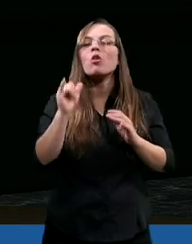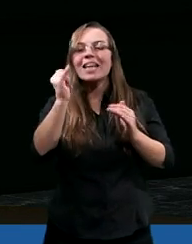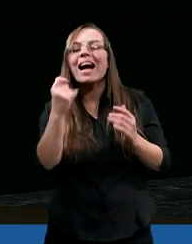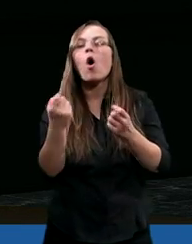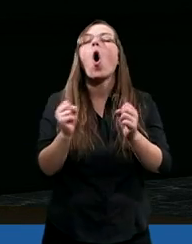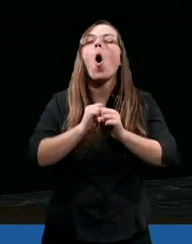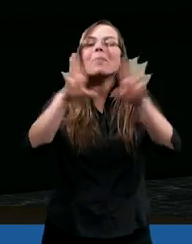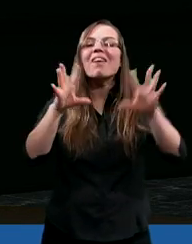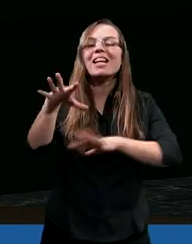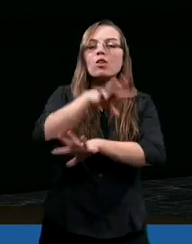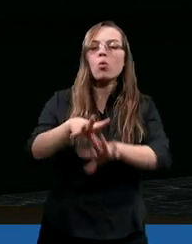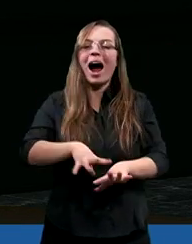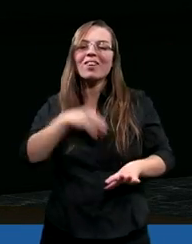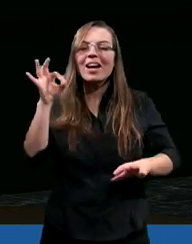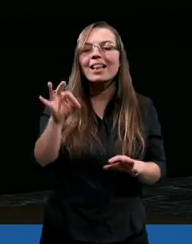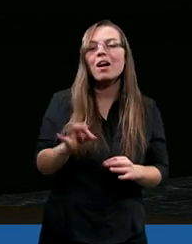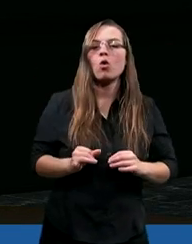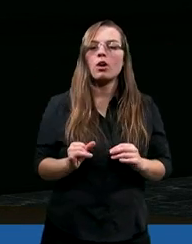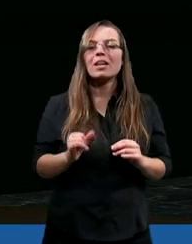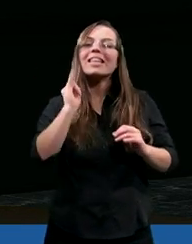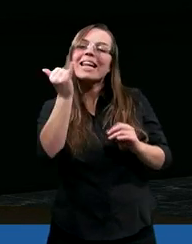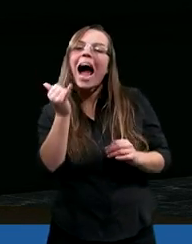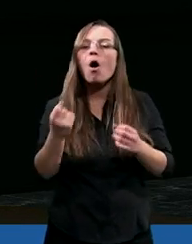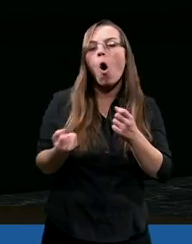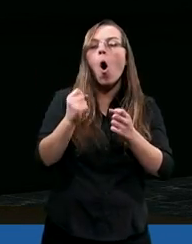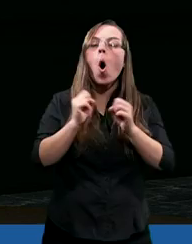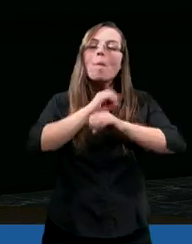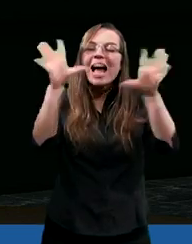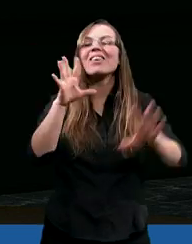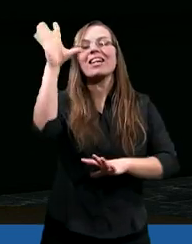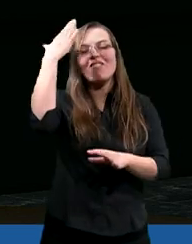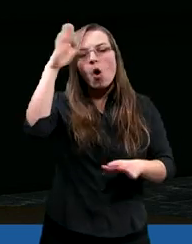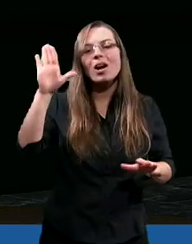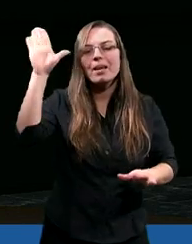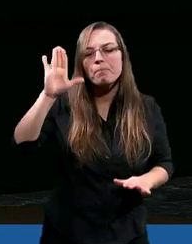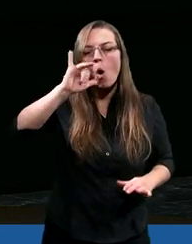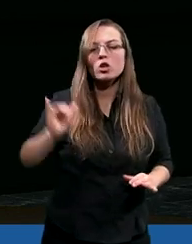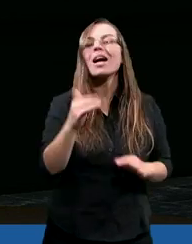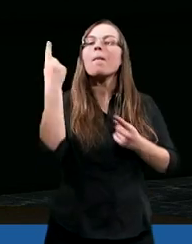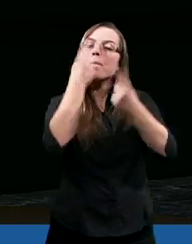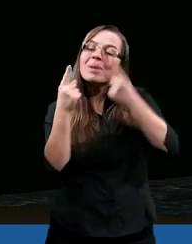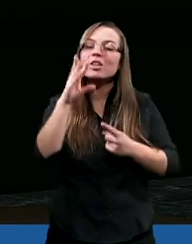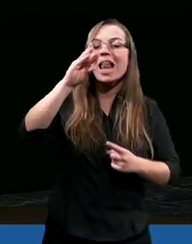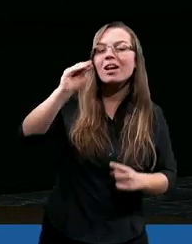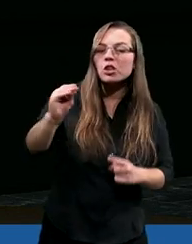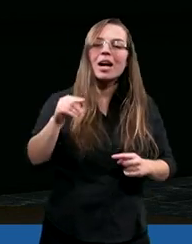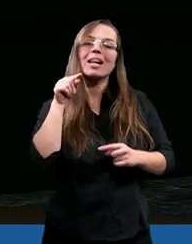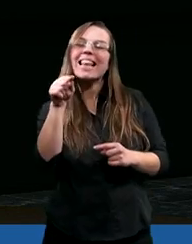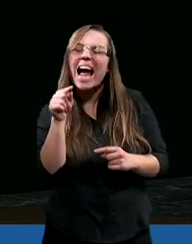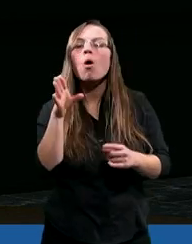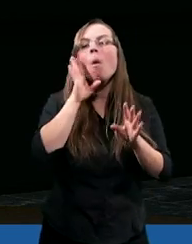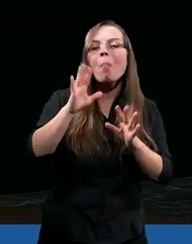objawienie Ducha Świętego, jako objawienie woli Bożej. Myślę, że tego